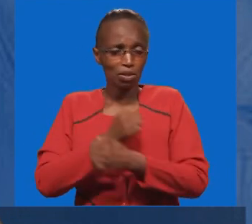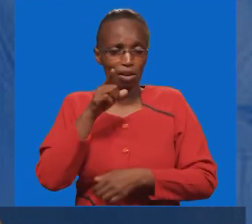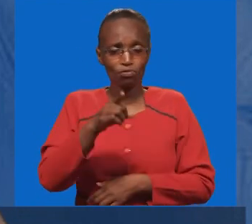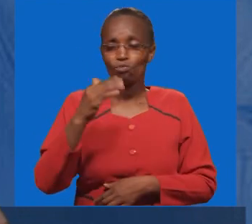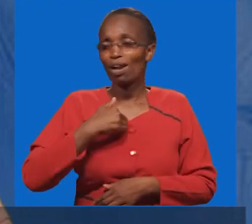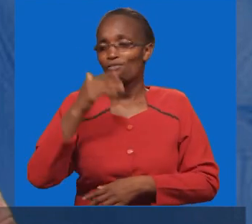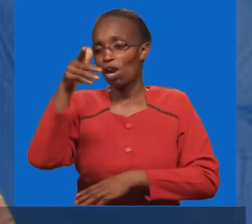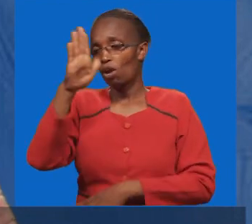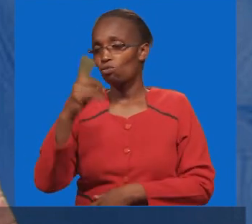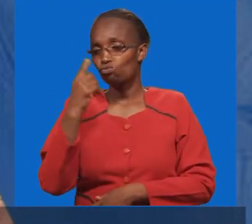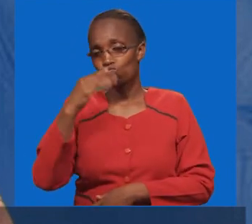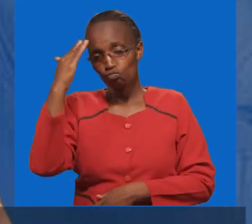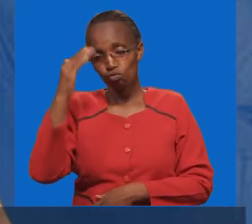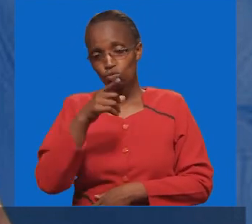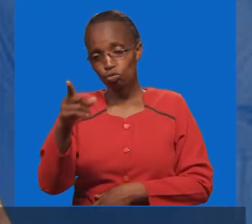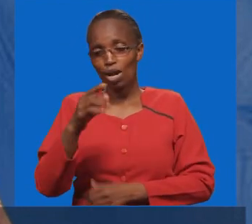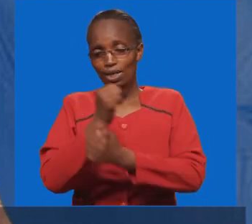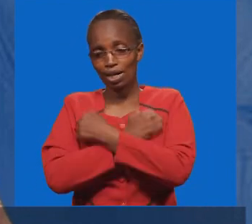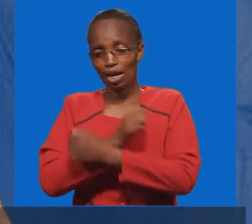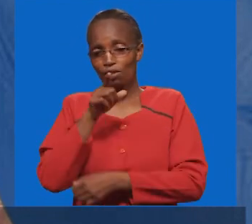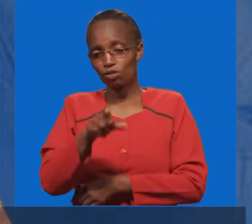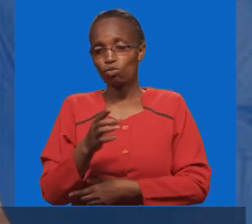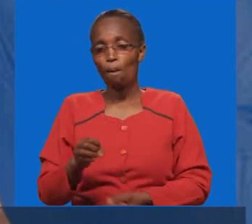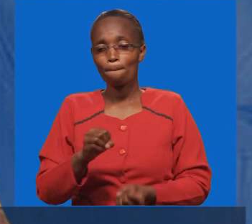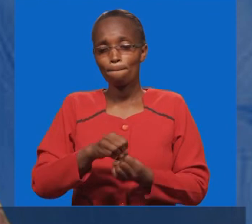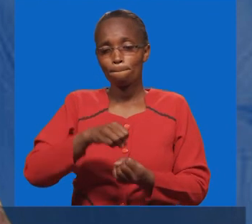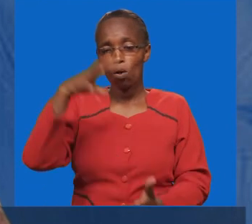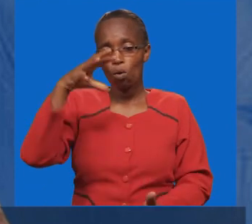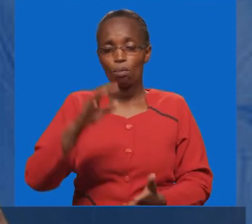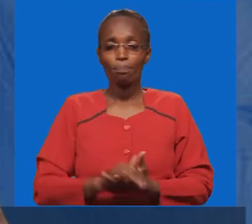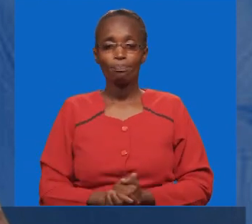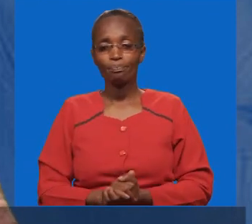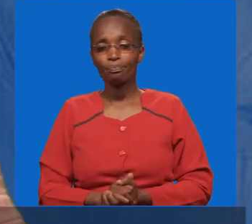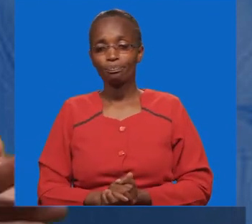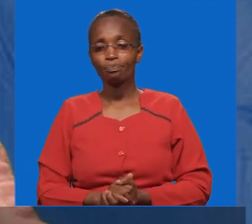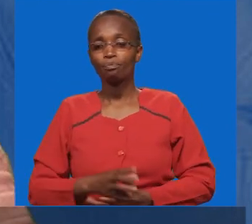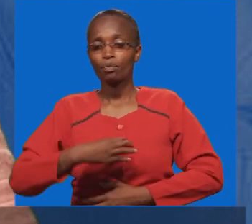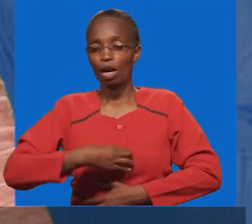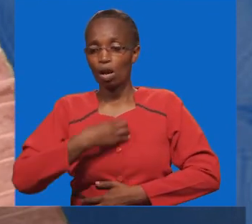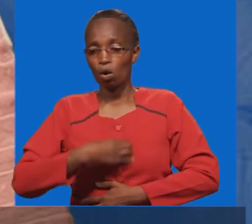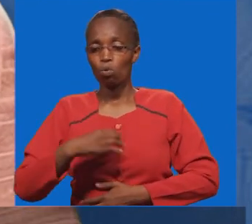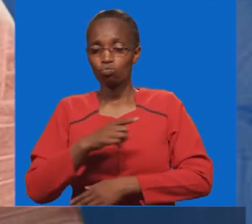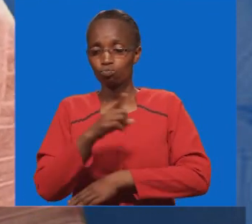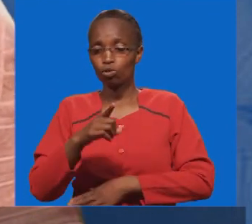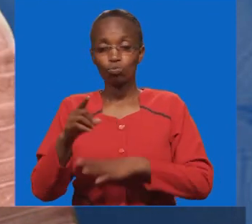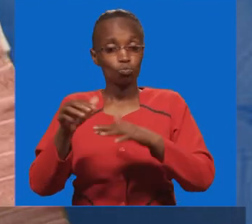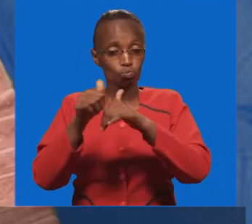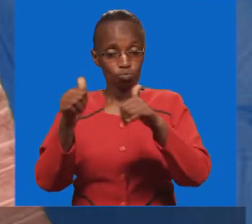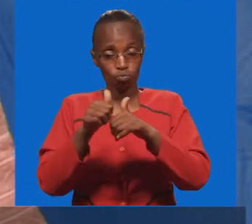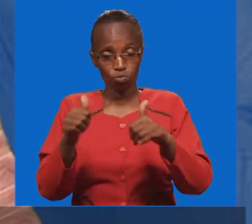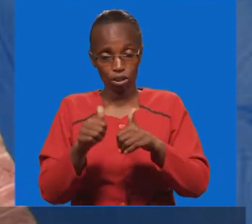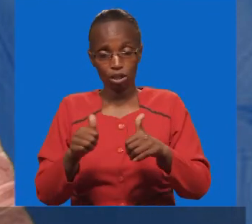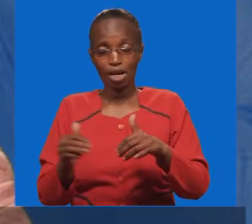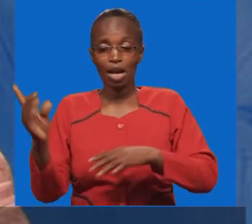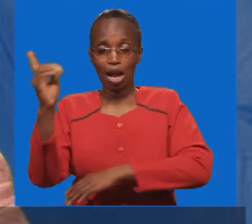kuna Mungu ambaye anakupenda, maana upendo wake ni mkuu kwetu. Basi inakutakia siku